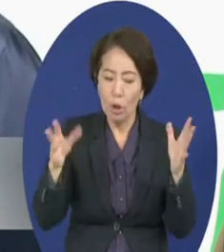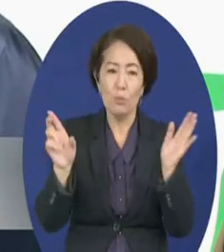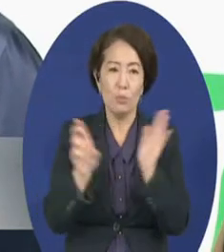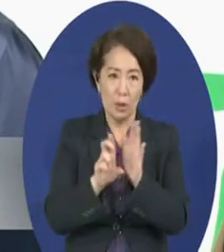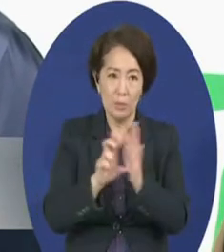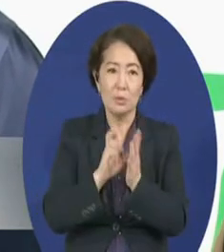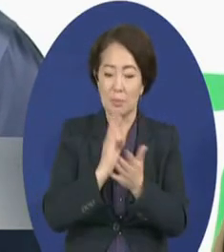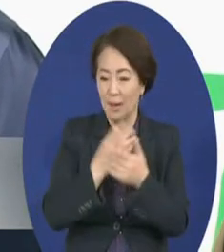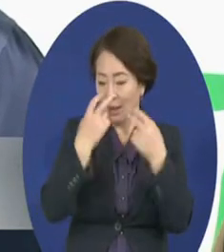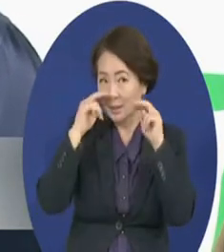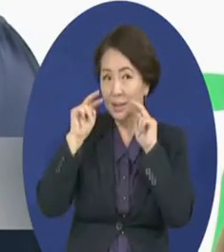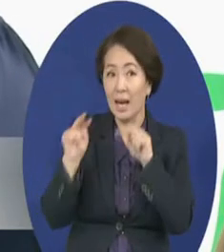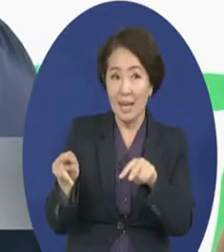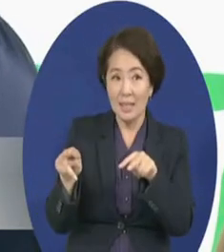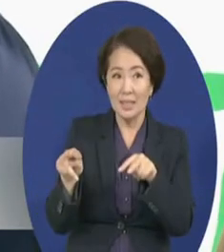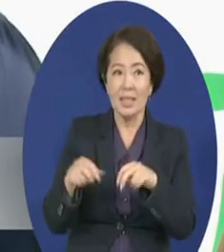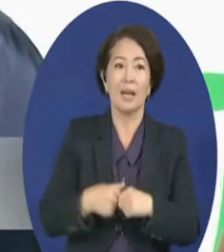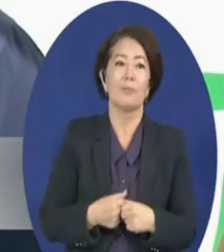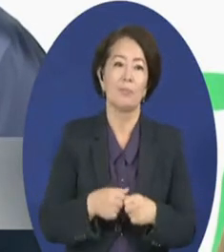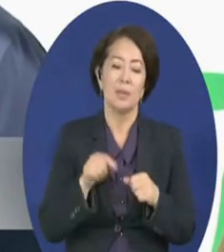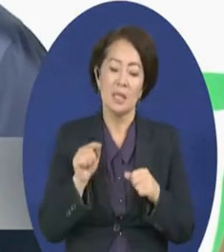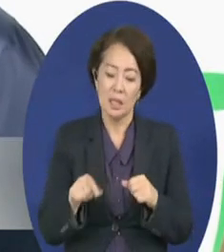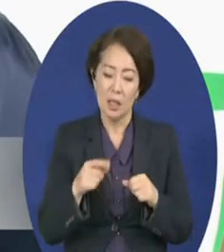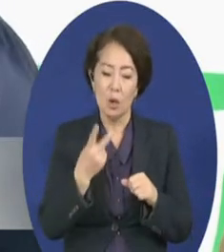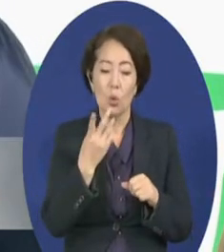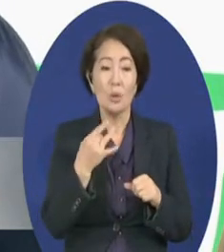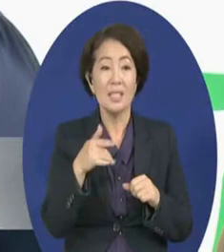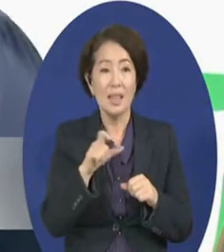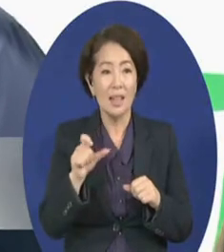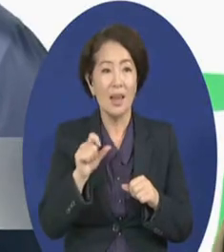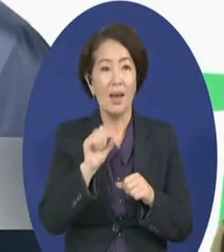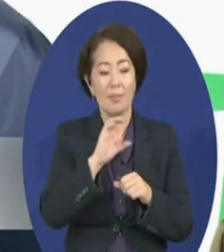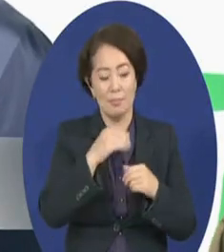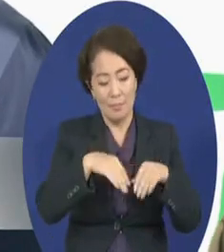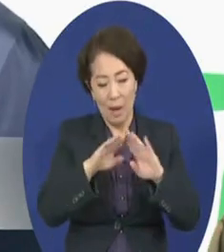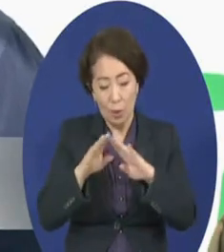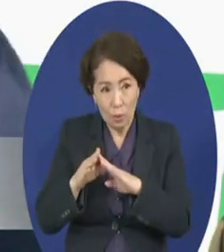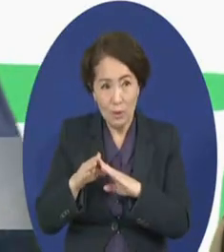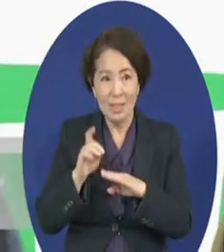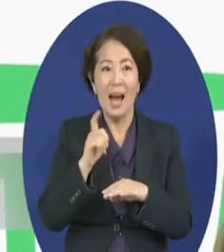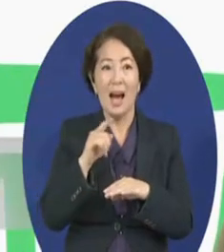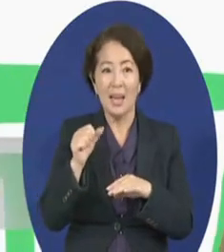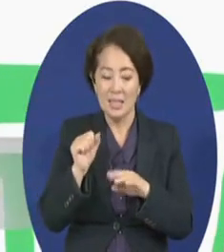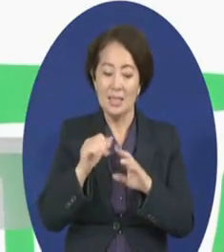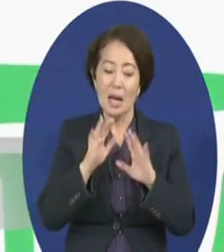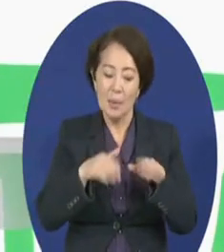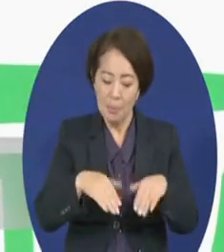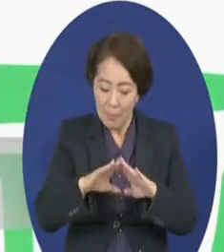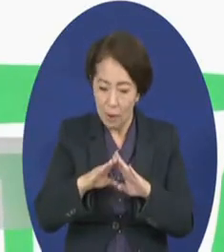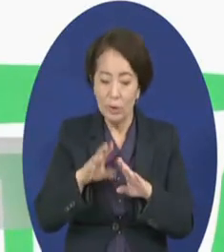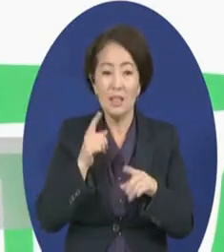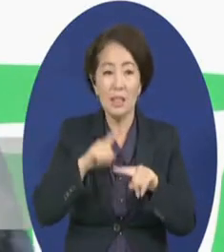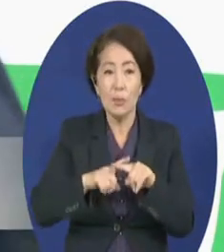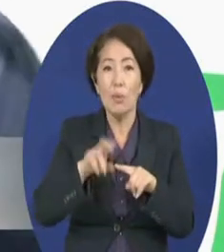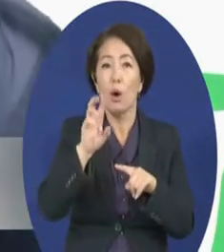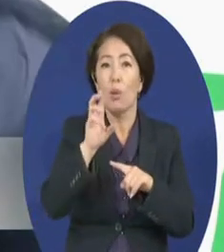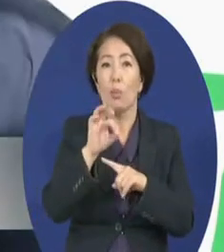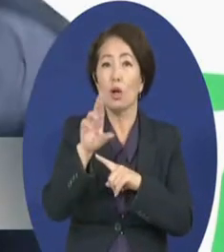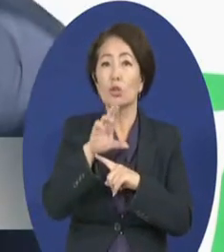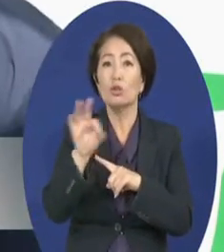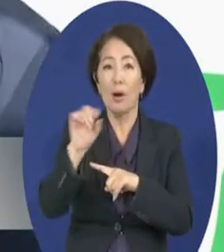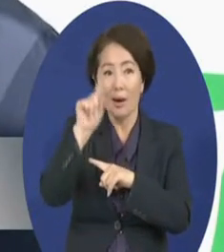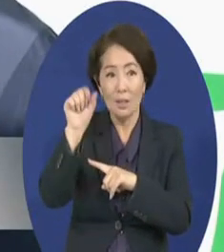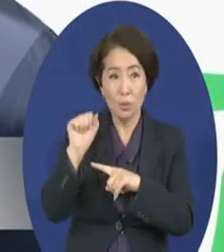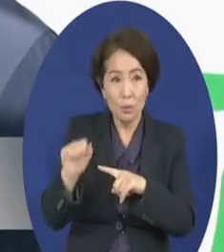байна гэж харж байгаа шүү. Тийм учраас үрсэлгээний ажхуй байгуулна, хашаа барих ажхуй байгуулна. Дээр нь бордоо, тийм ээ? Бордооны